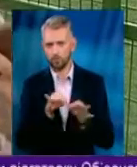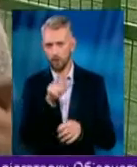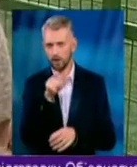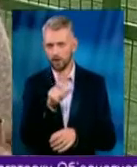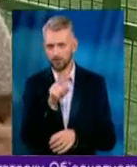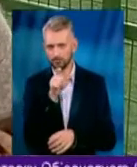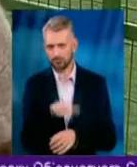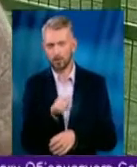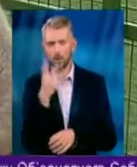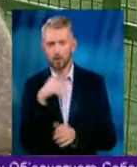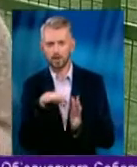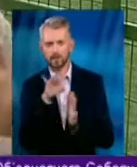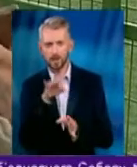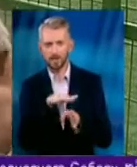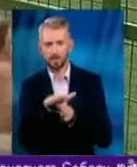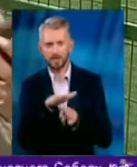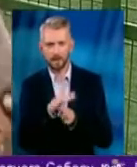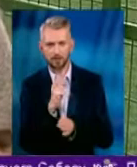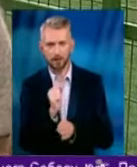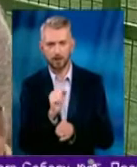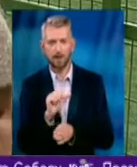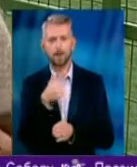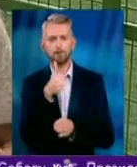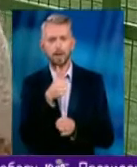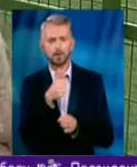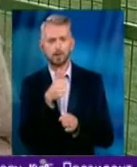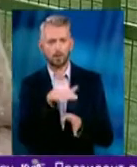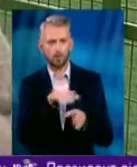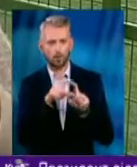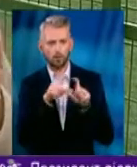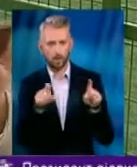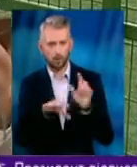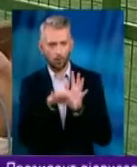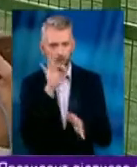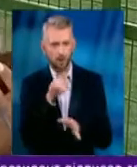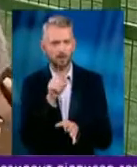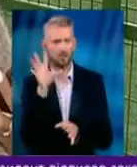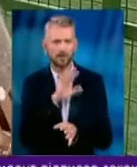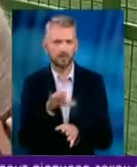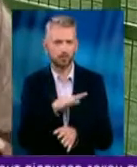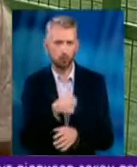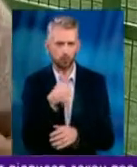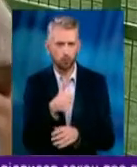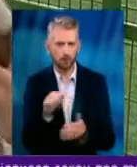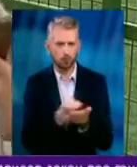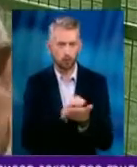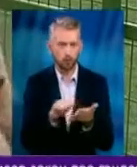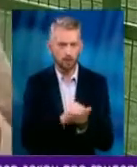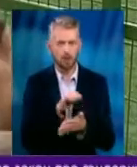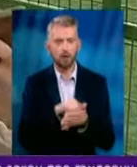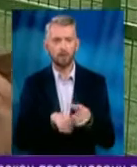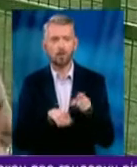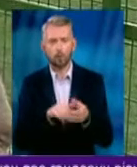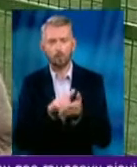коли вибирали підрядника, першого підрядника обрали, і там не все було добре з документами, і від цього